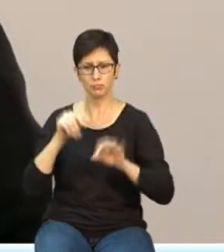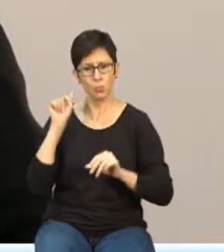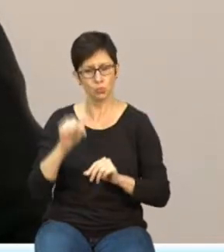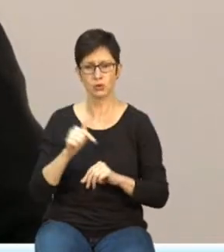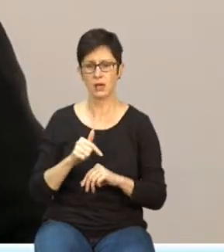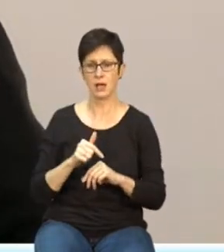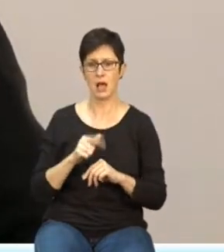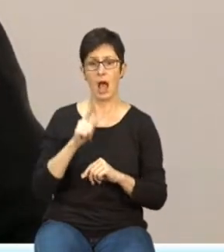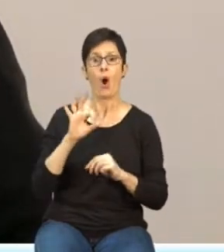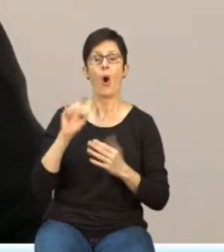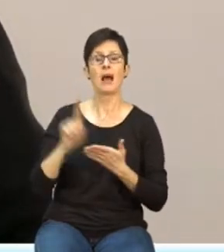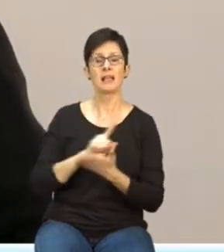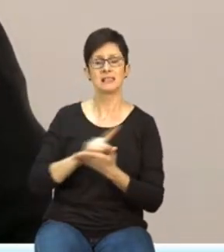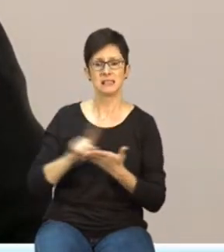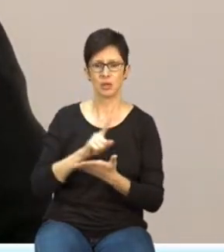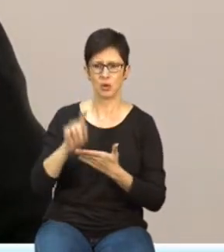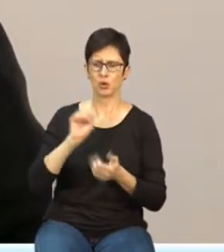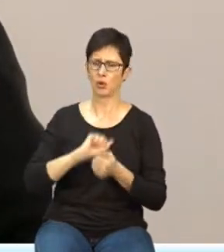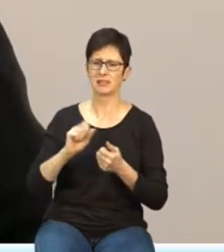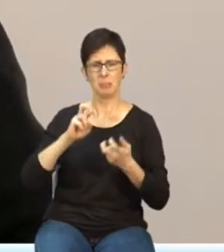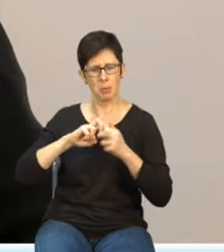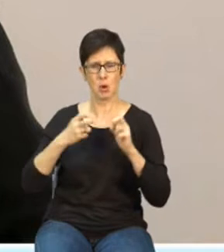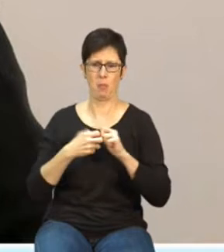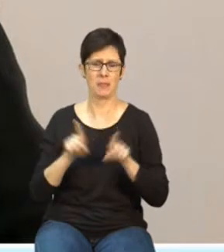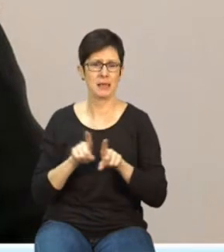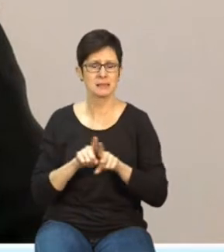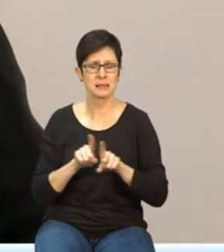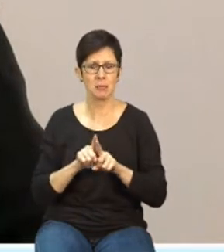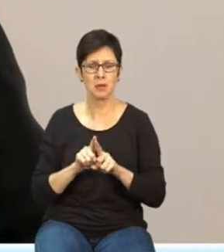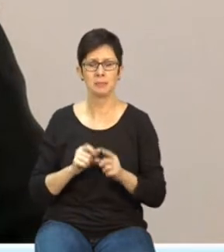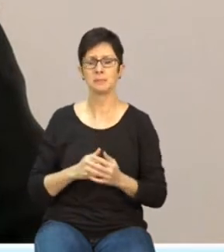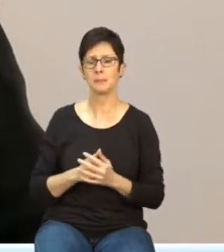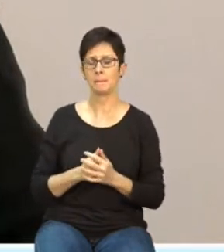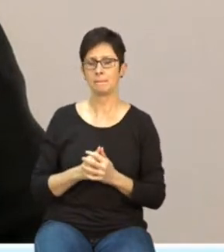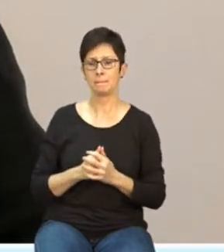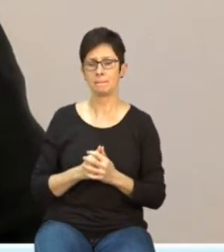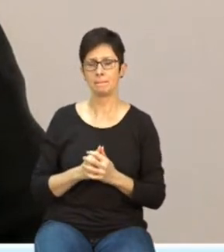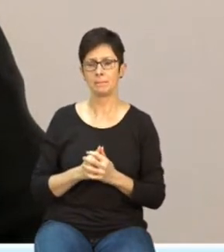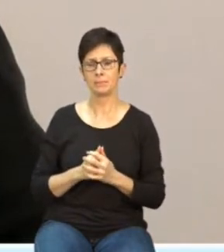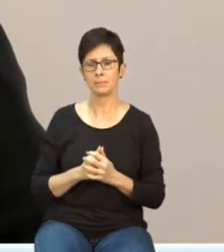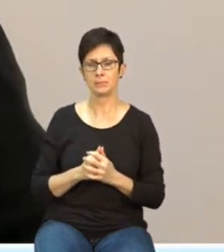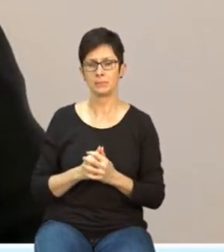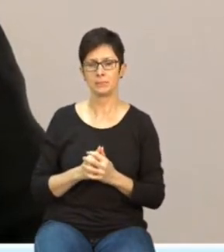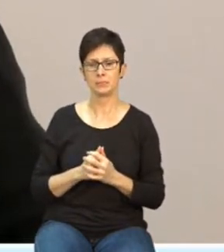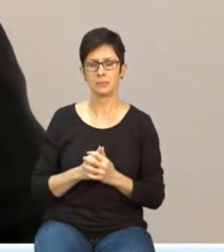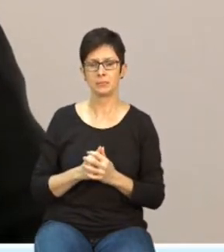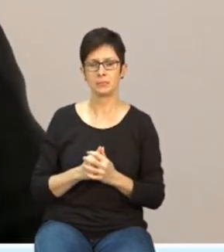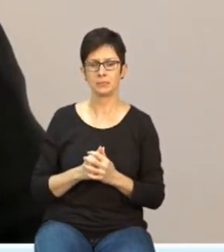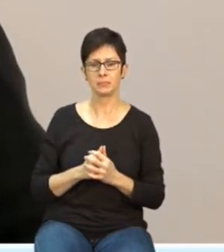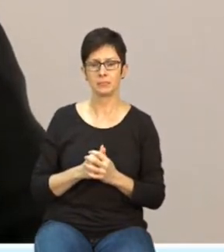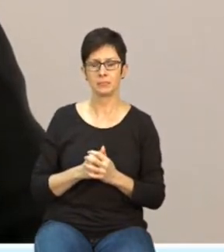to pamiętajmy że jest to kwestia bardzo złożona a co za tym idzie musimy bardzo